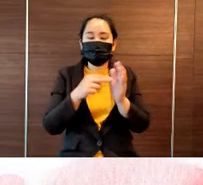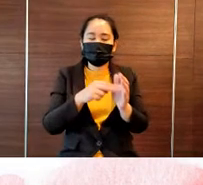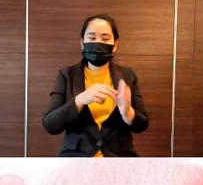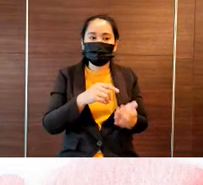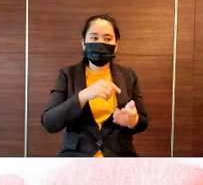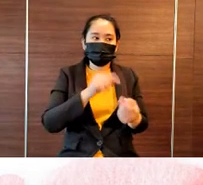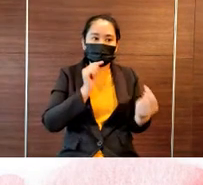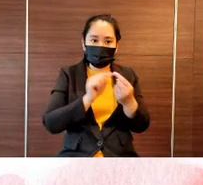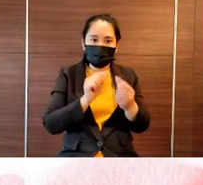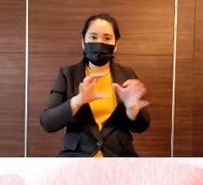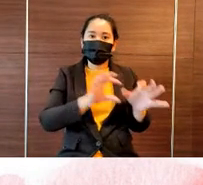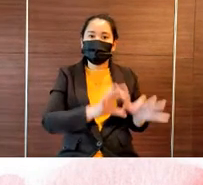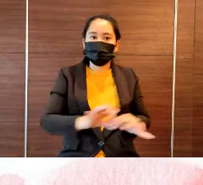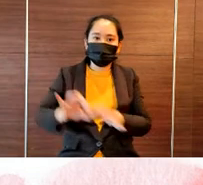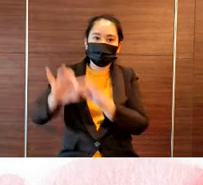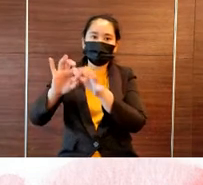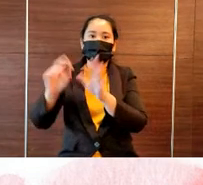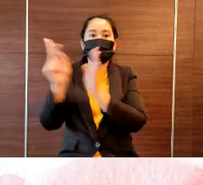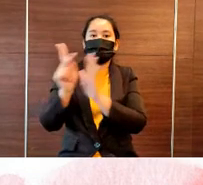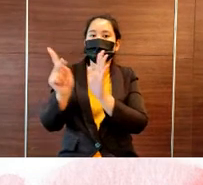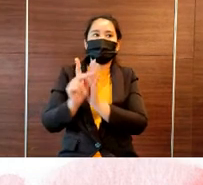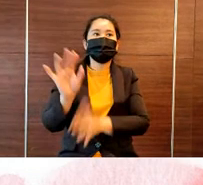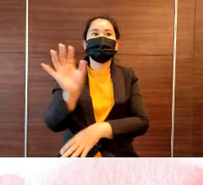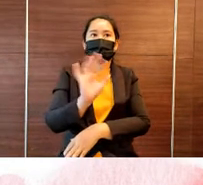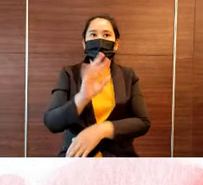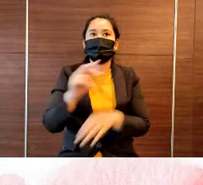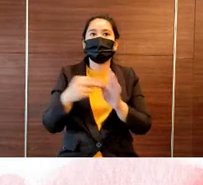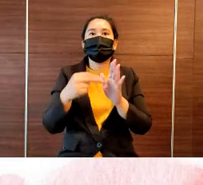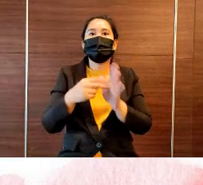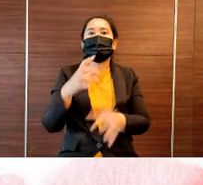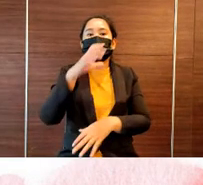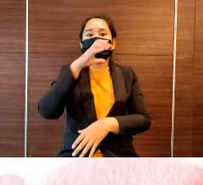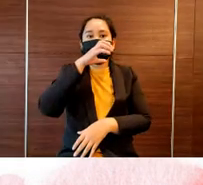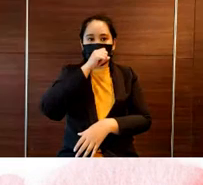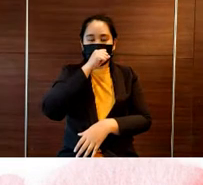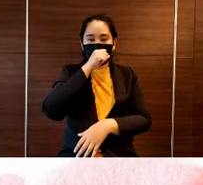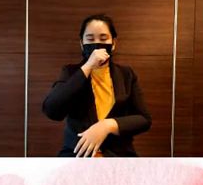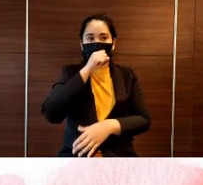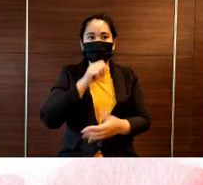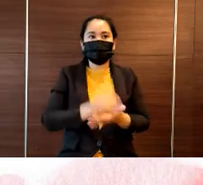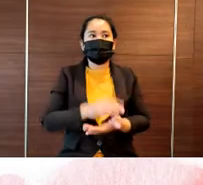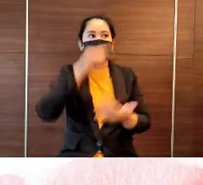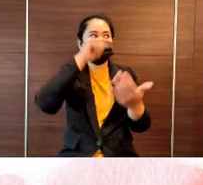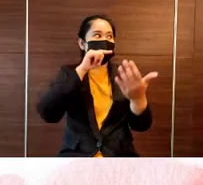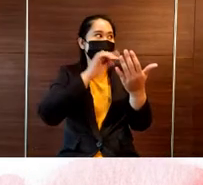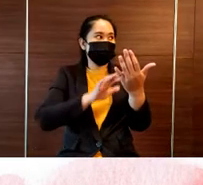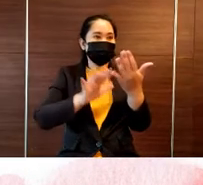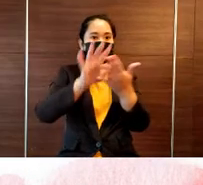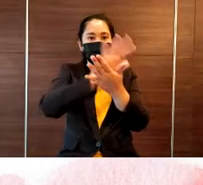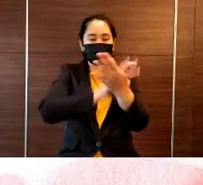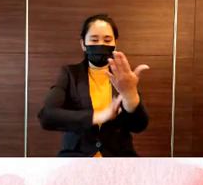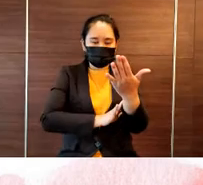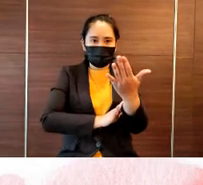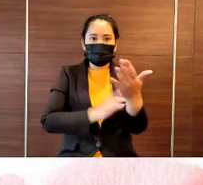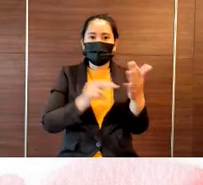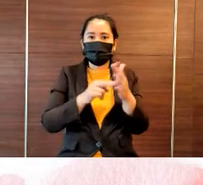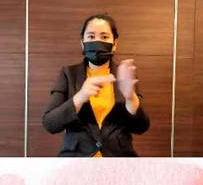โยงกับผู้รักษากฎหมายอันนี้ทุกคนก็ทราบดีต้องมีความลับเรื่องต่างเหล่านี้นะครับประเทศไทยเราความลับไม่ค่อยเกิดน